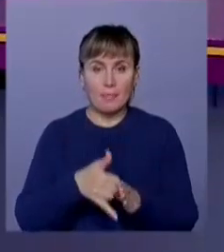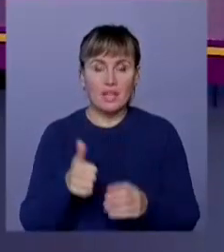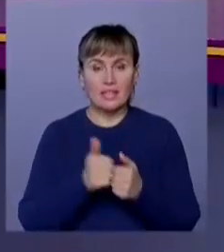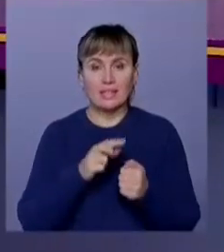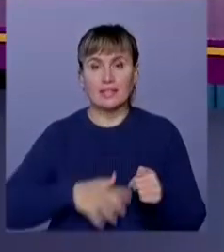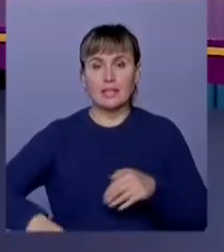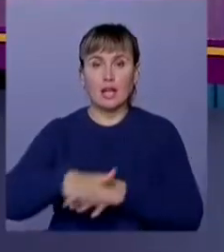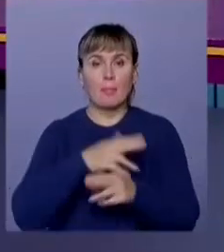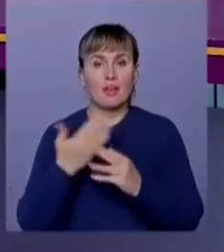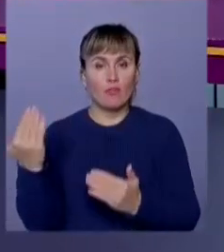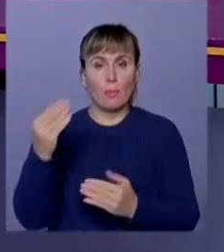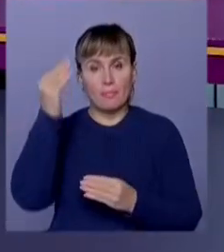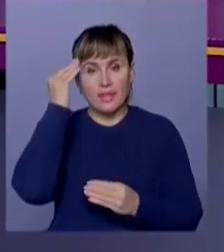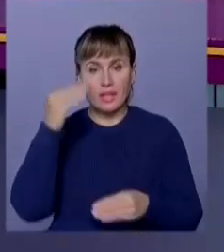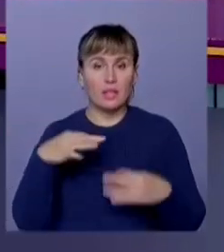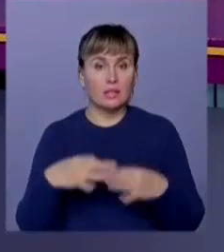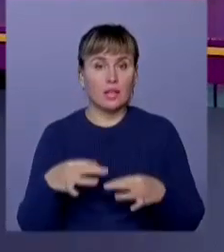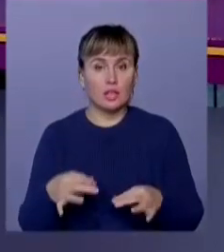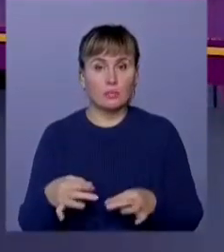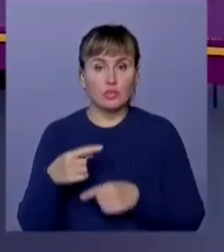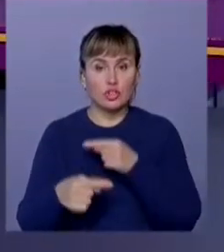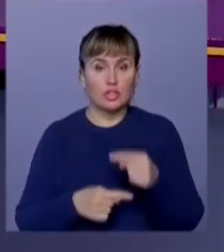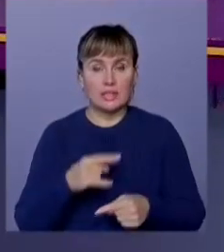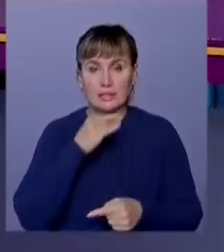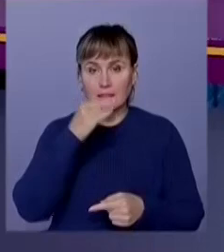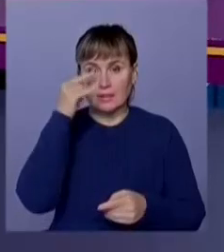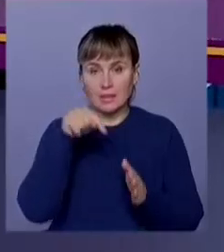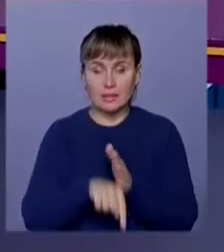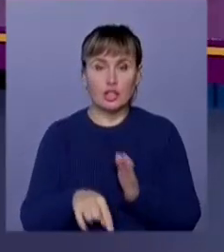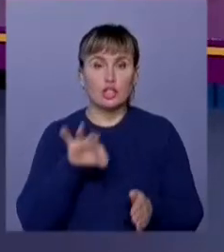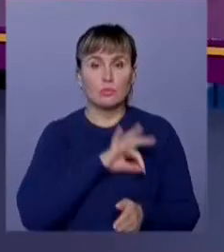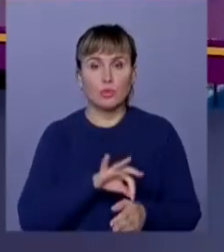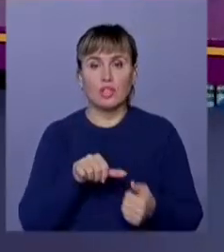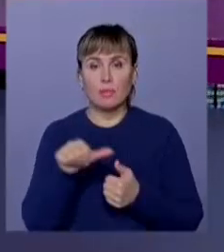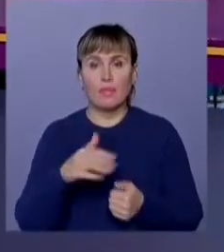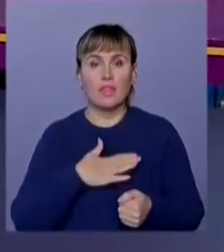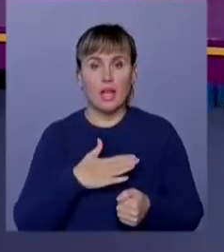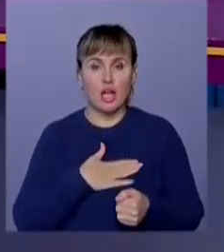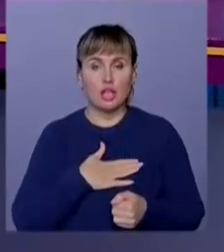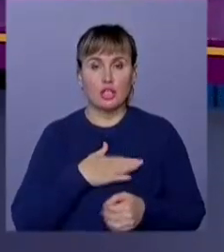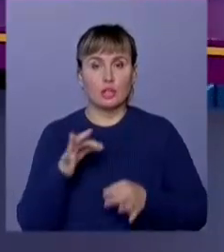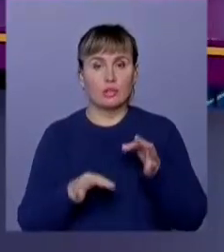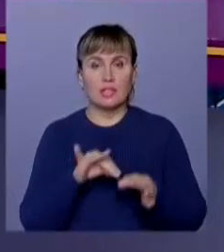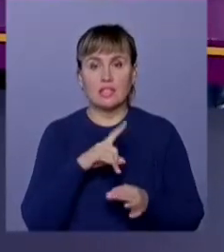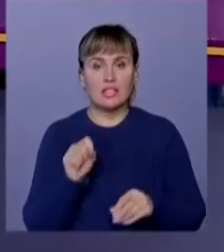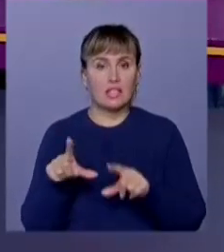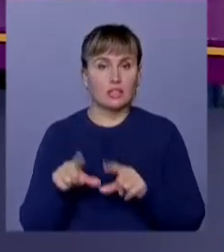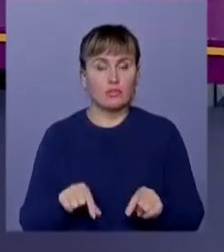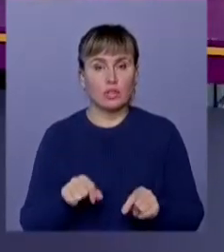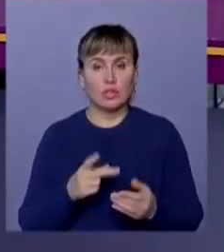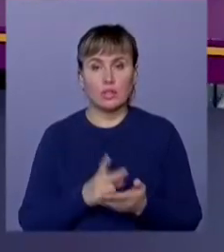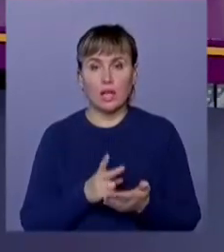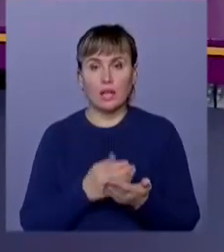странами. По его мнению, транспорт, проходящий транзитом через Казахстан, использует именно наше топливо из-за дешевизны. В